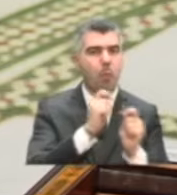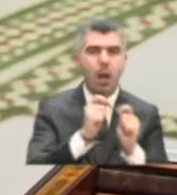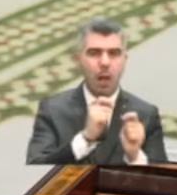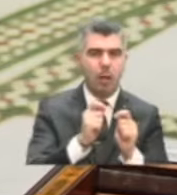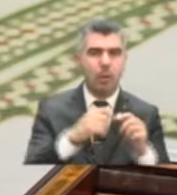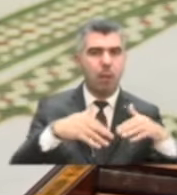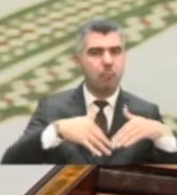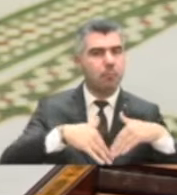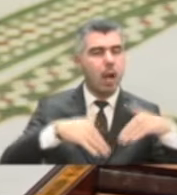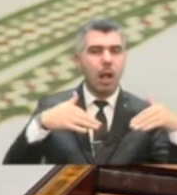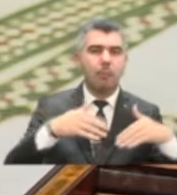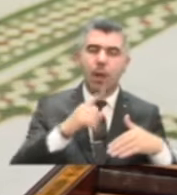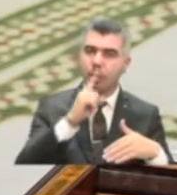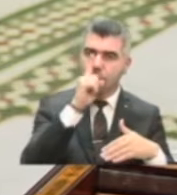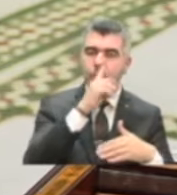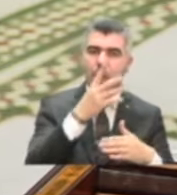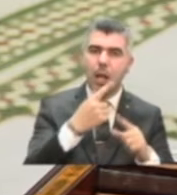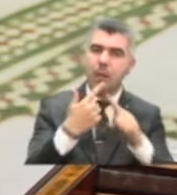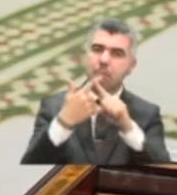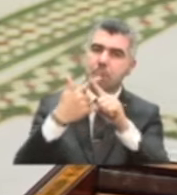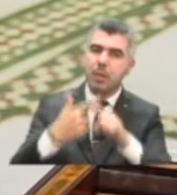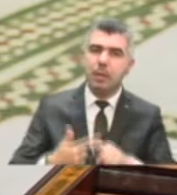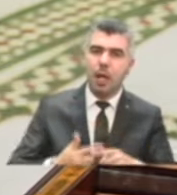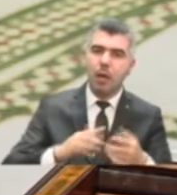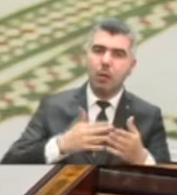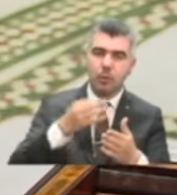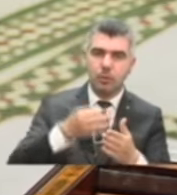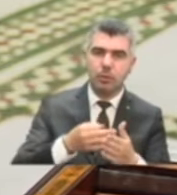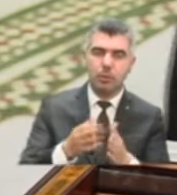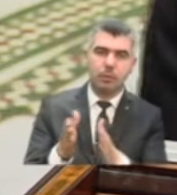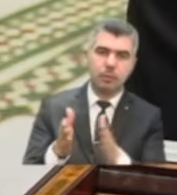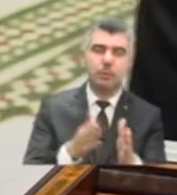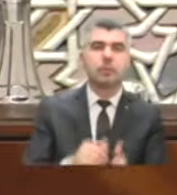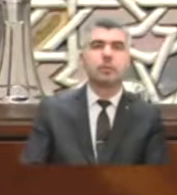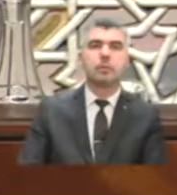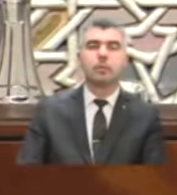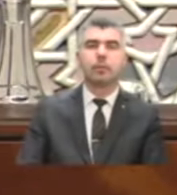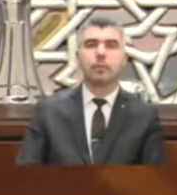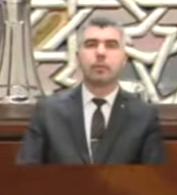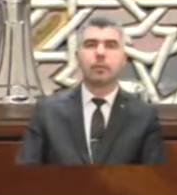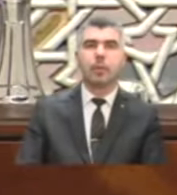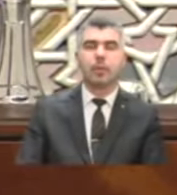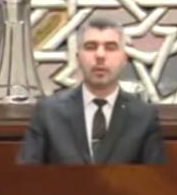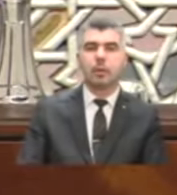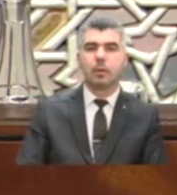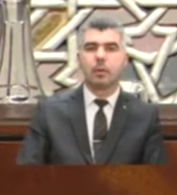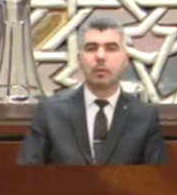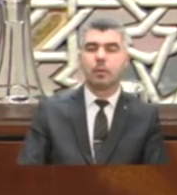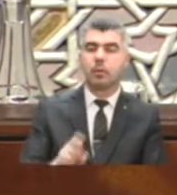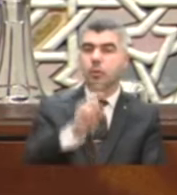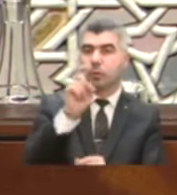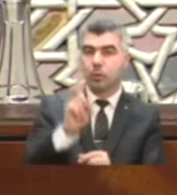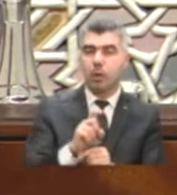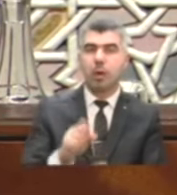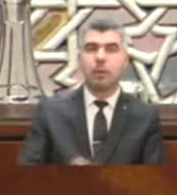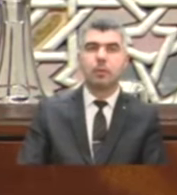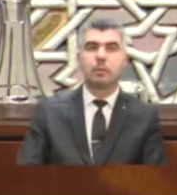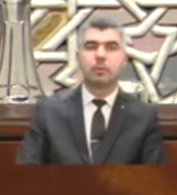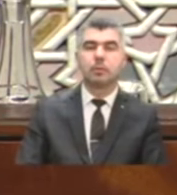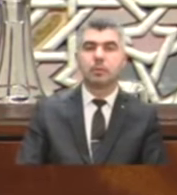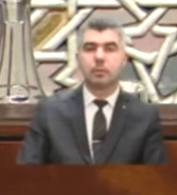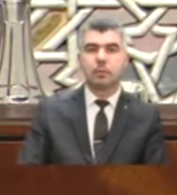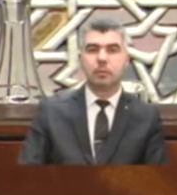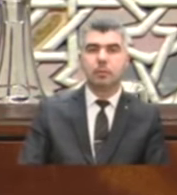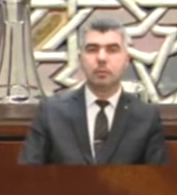القبه من خلال الميزانيه الى اخره. وشكرا. شكرا سيد الوزير. نمر الى سؤال